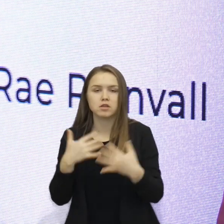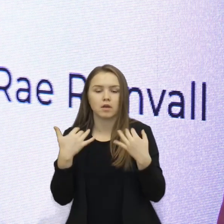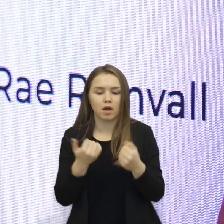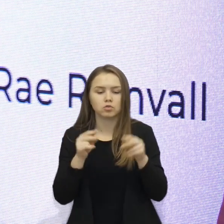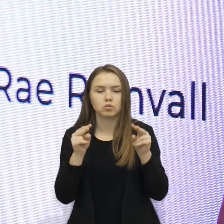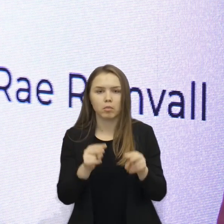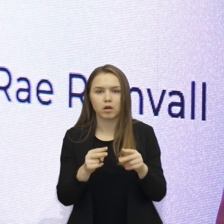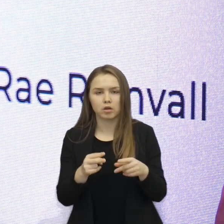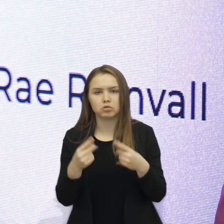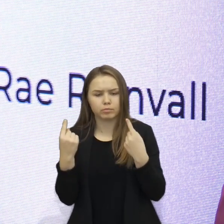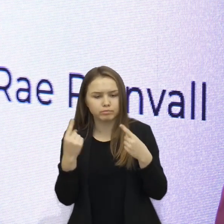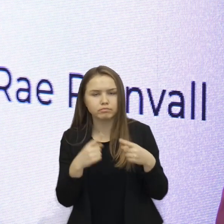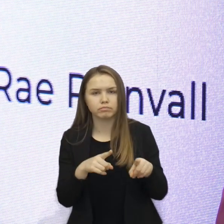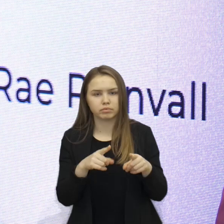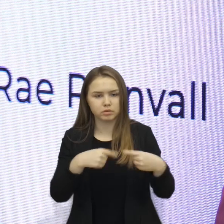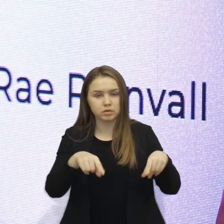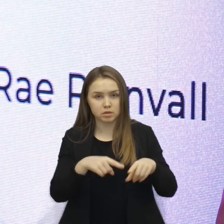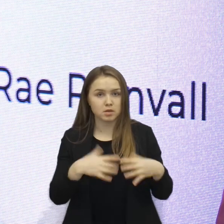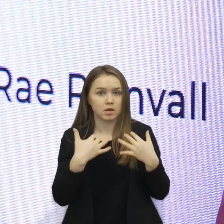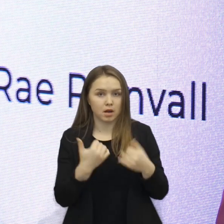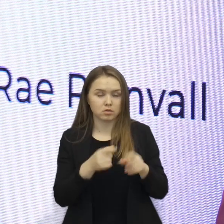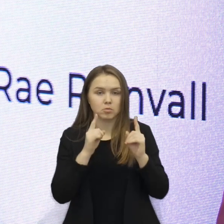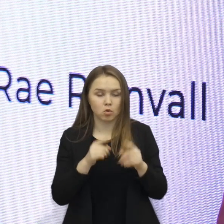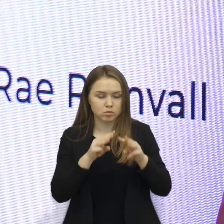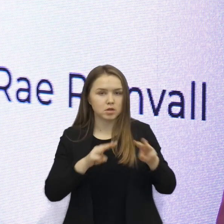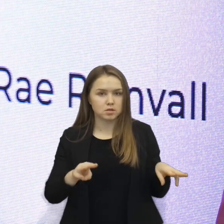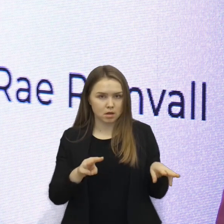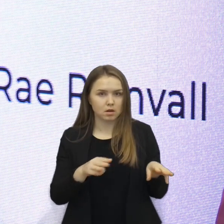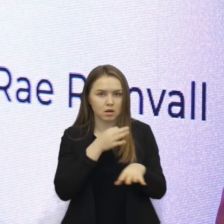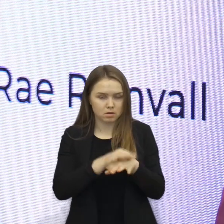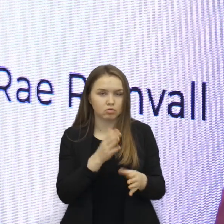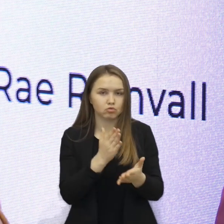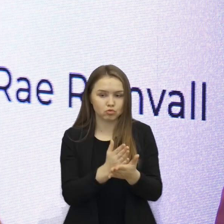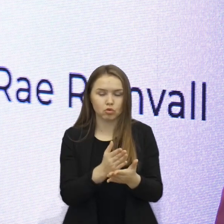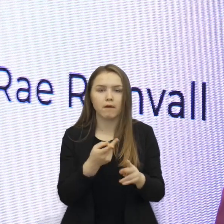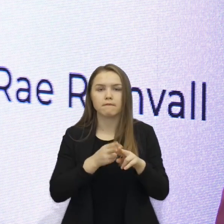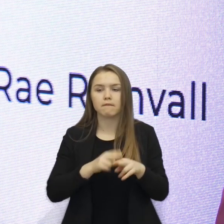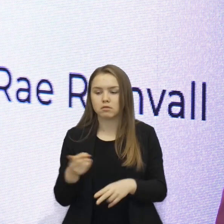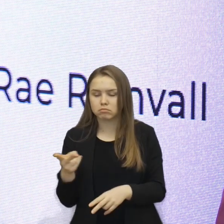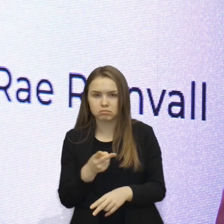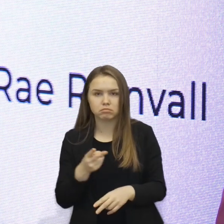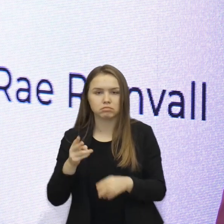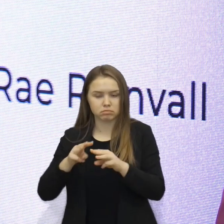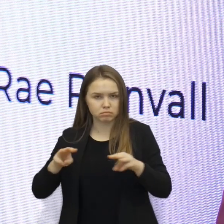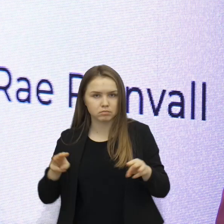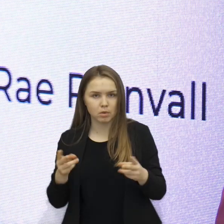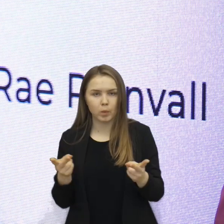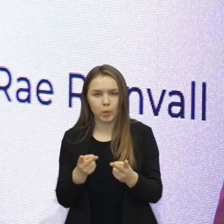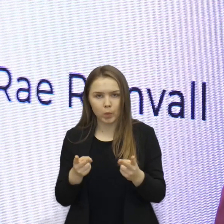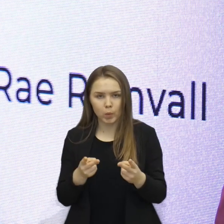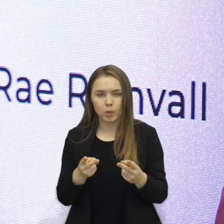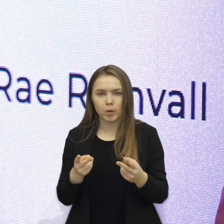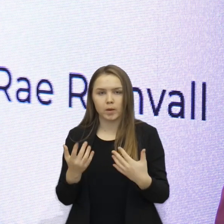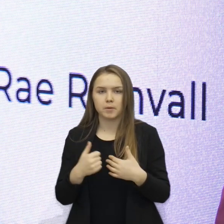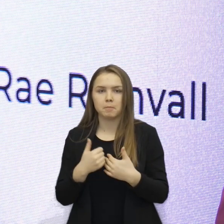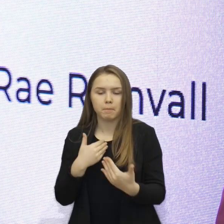priežiūra yra kitas visai aspektas, už kurį atsakinga sveikatos apsaugos ministerija. Tai labiausiai su šitom ministerijom mums ir reikia